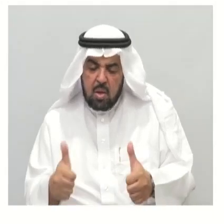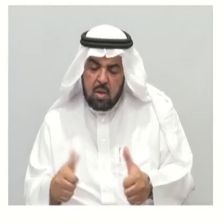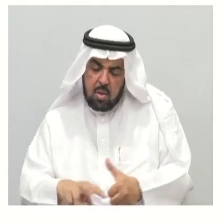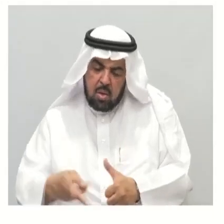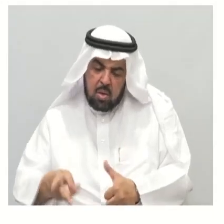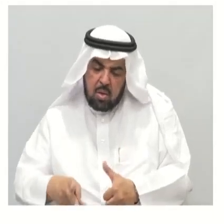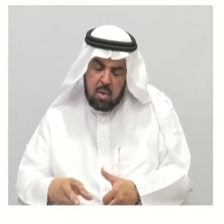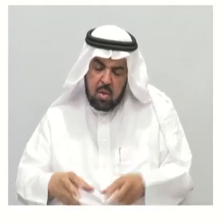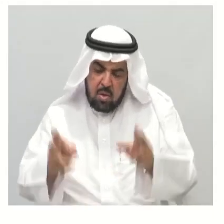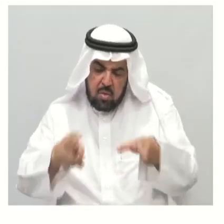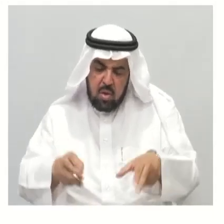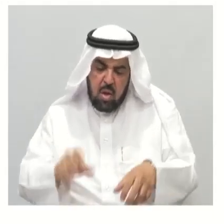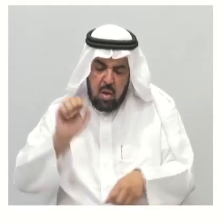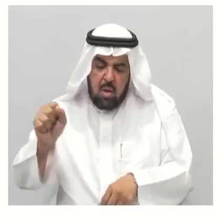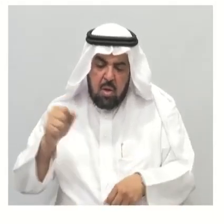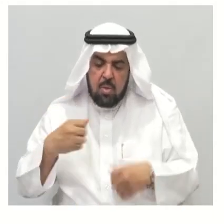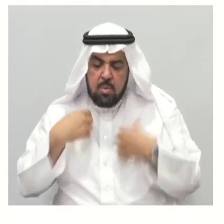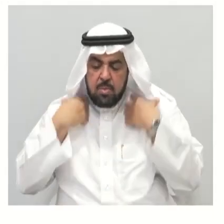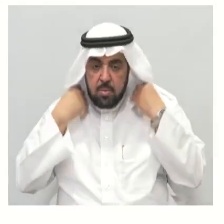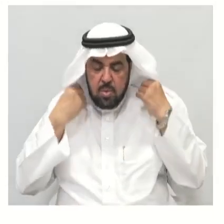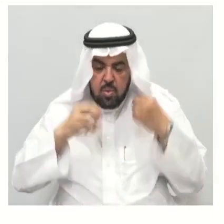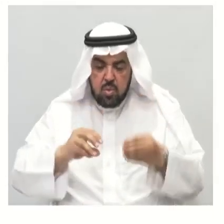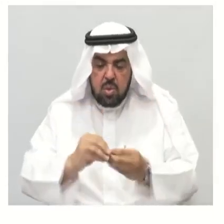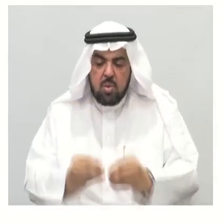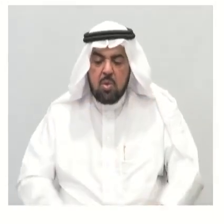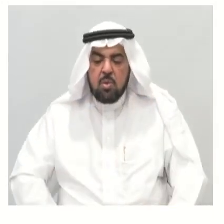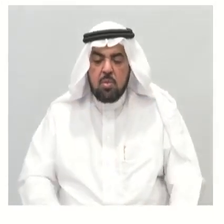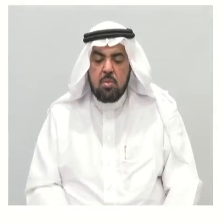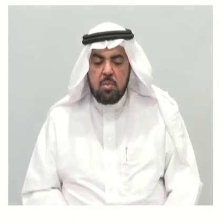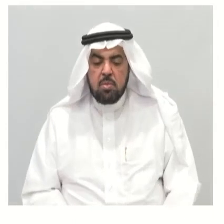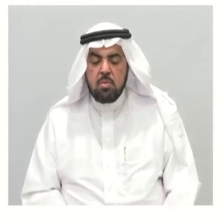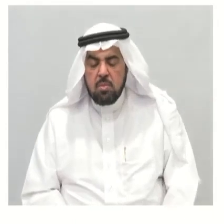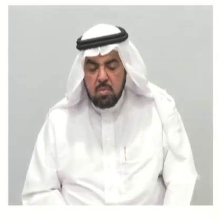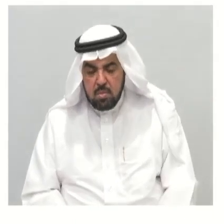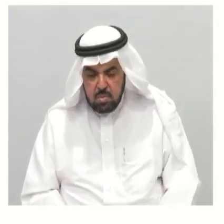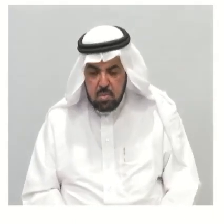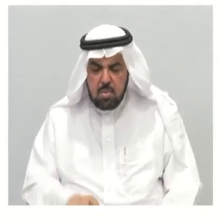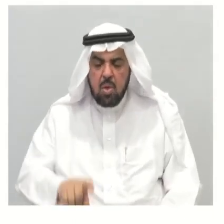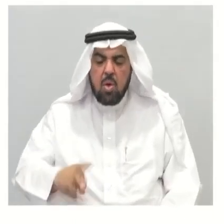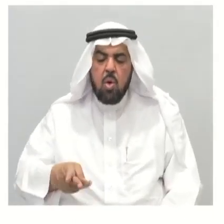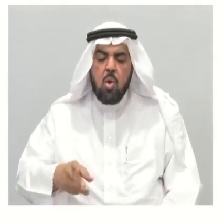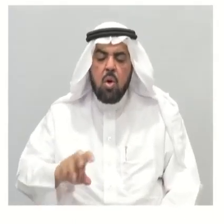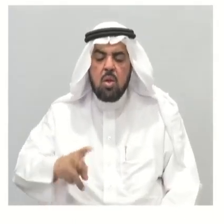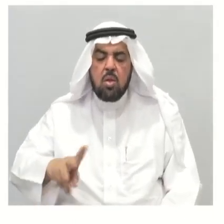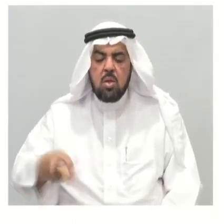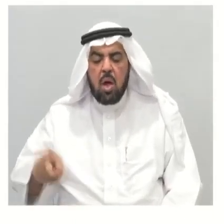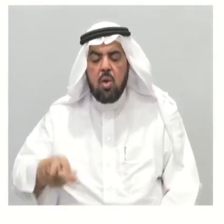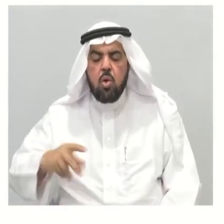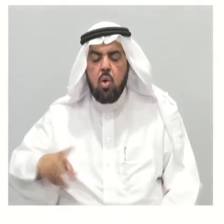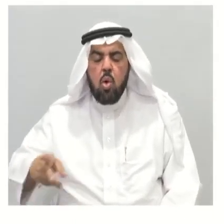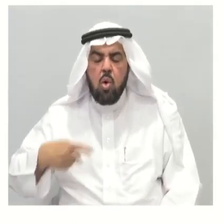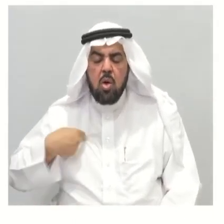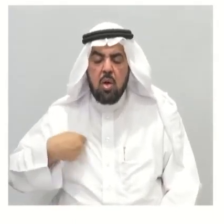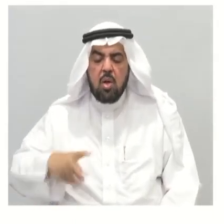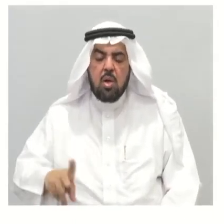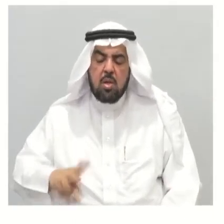تختلف في شكلها وخواصها ولونها، أحسنتم. إذن ما هو نوع التغير الذي حدث؟ هل